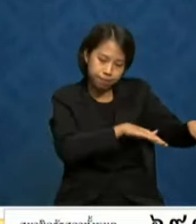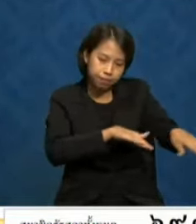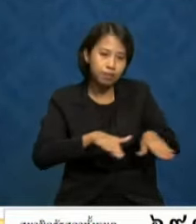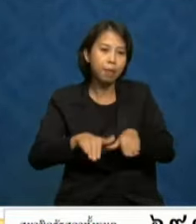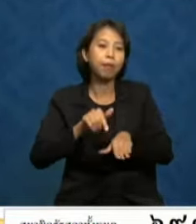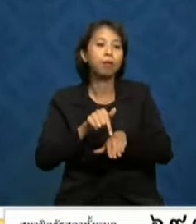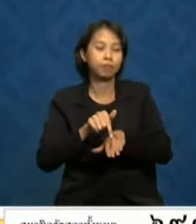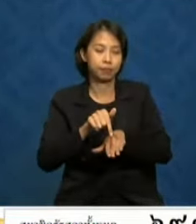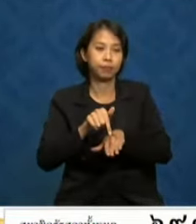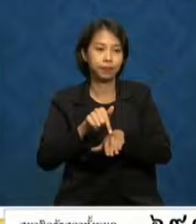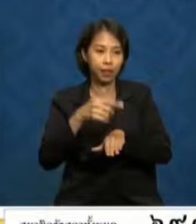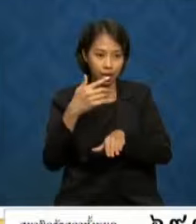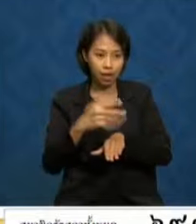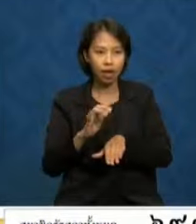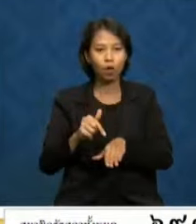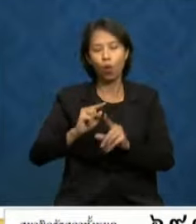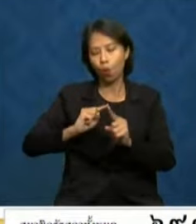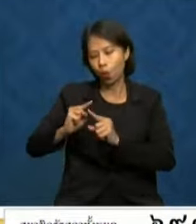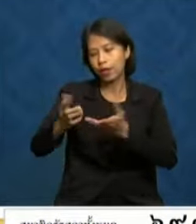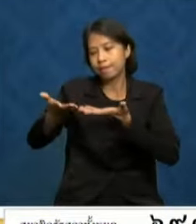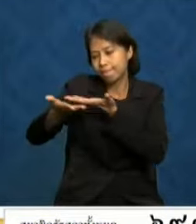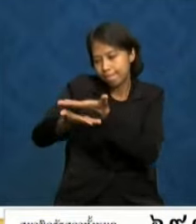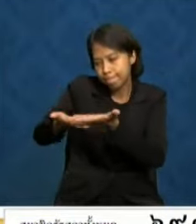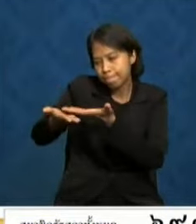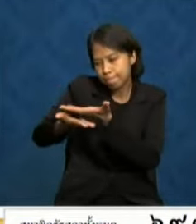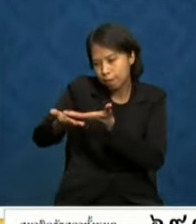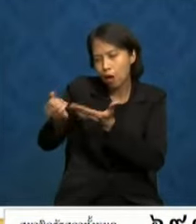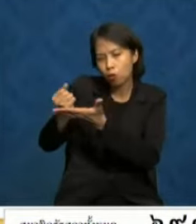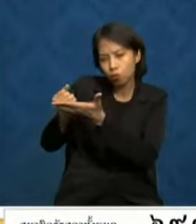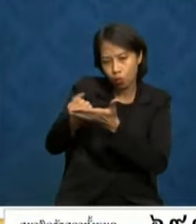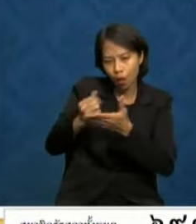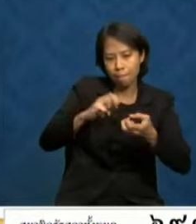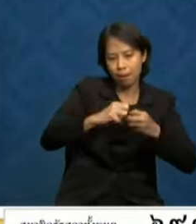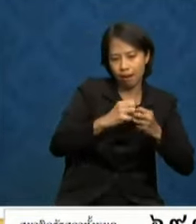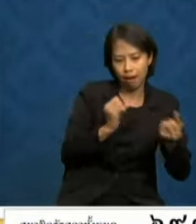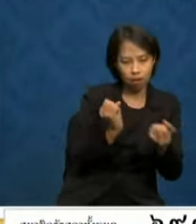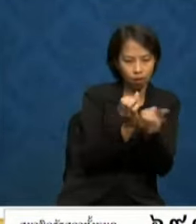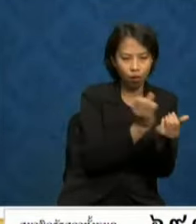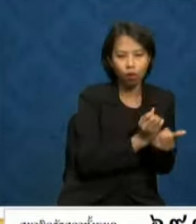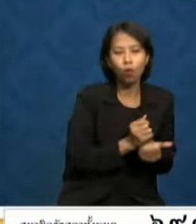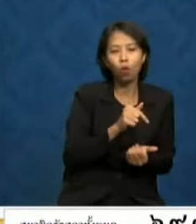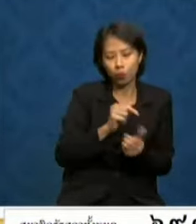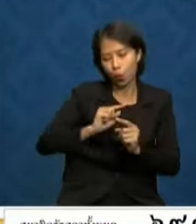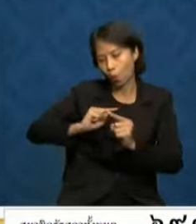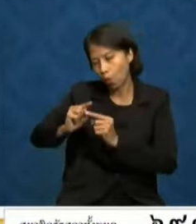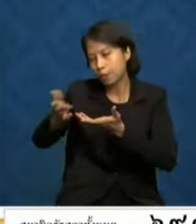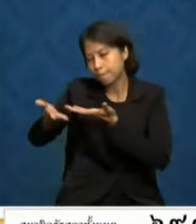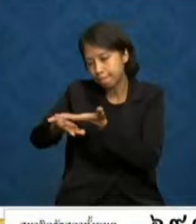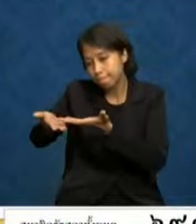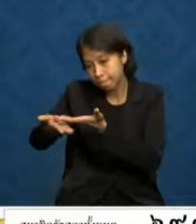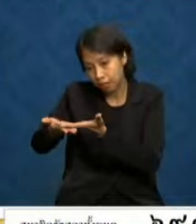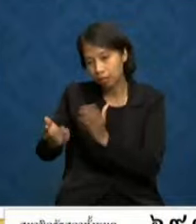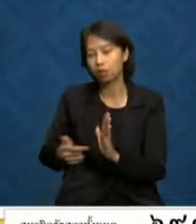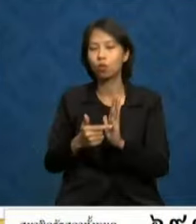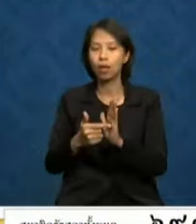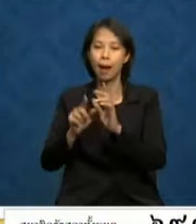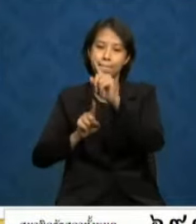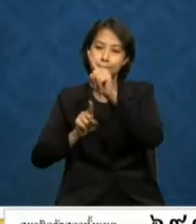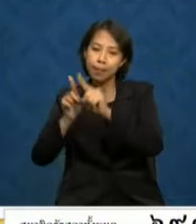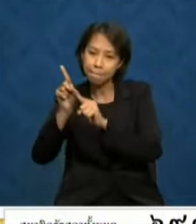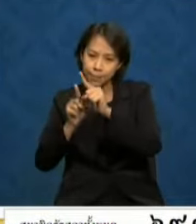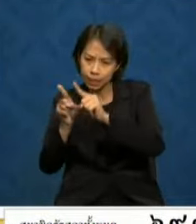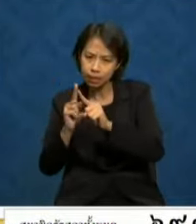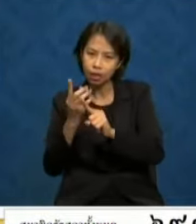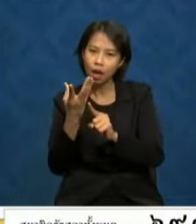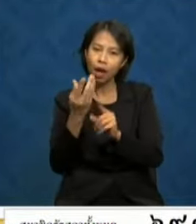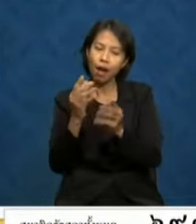เป็นธรรมและต้องเจรจาครับเพื่อลดผลกระทบของผู้ผลิตของเราอย่างเต็มที่ไม่ว่าจะเป็นการประเมินตัวการปล่อยของ